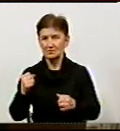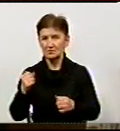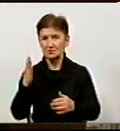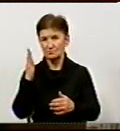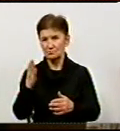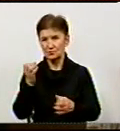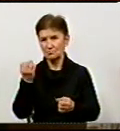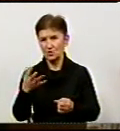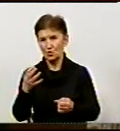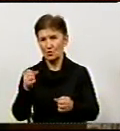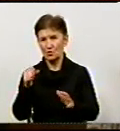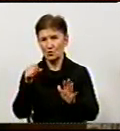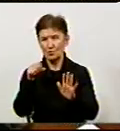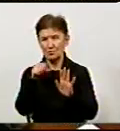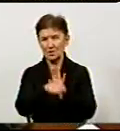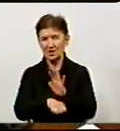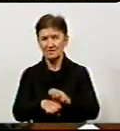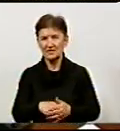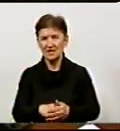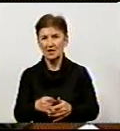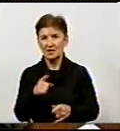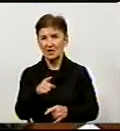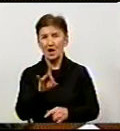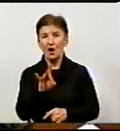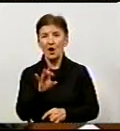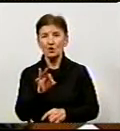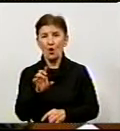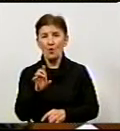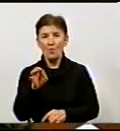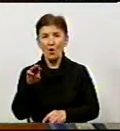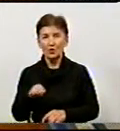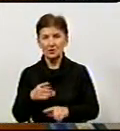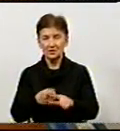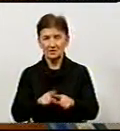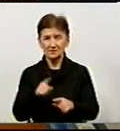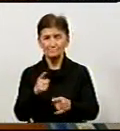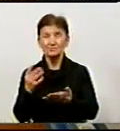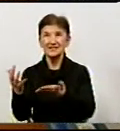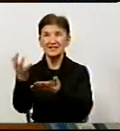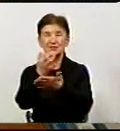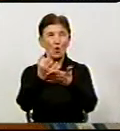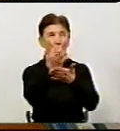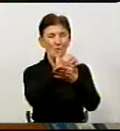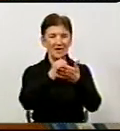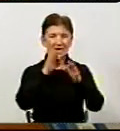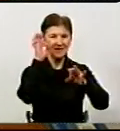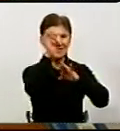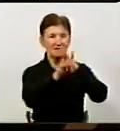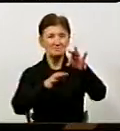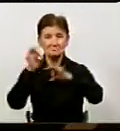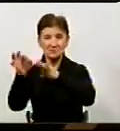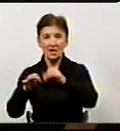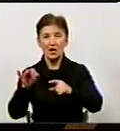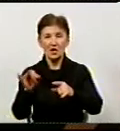збивати космічні апарати нові. Каже, робот, над розробкою якого працює, збиратиме космічне сміття на утилізацію